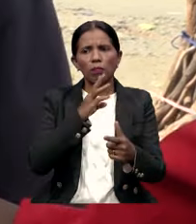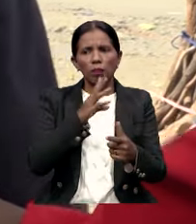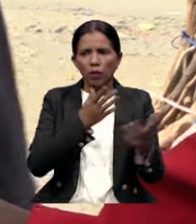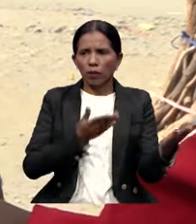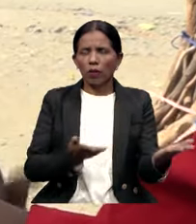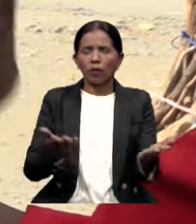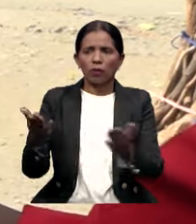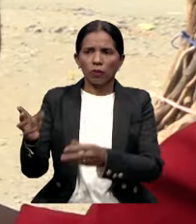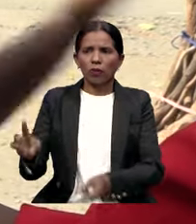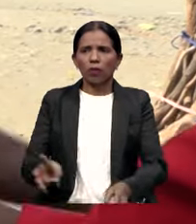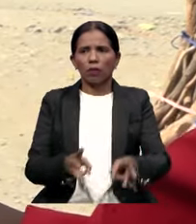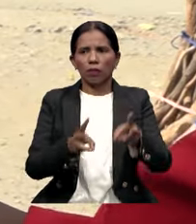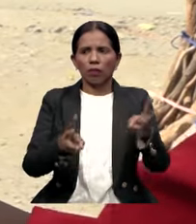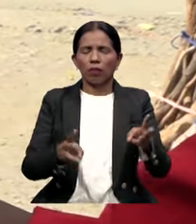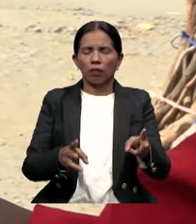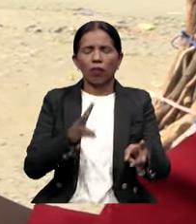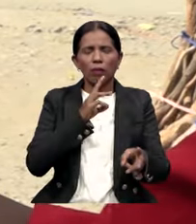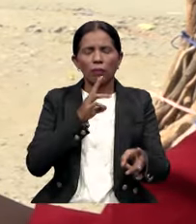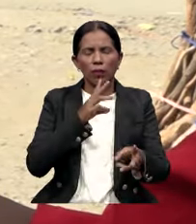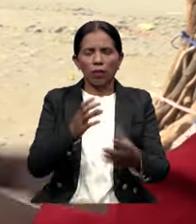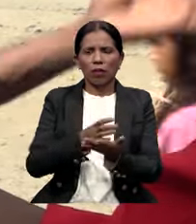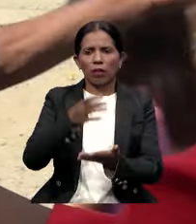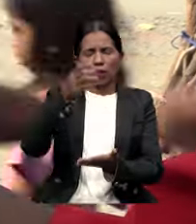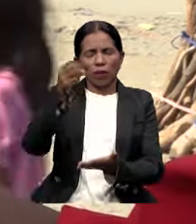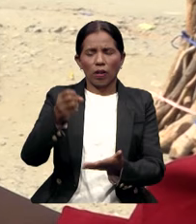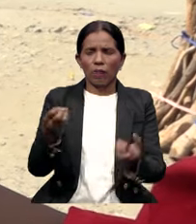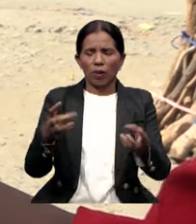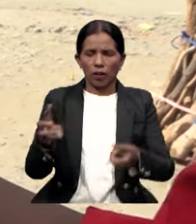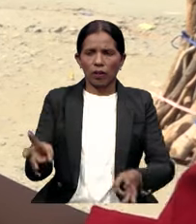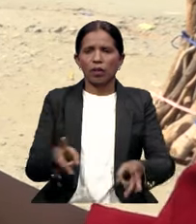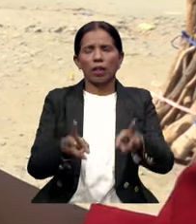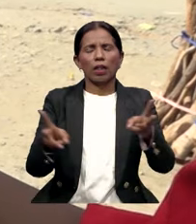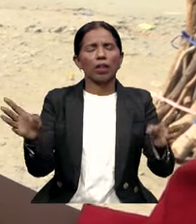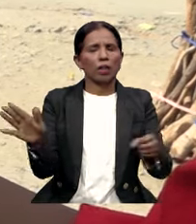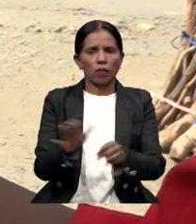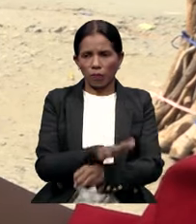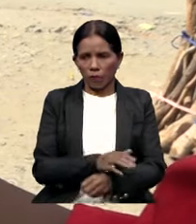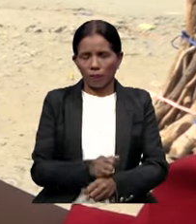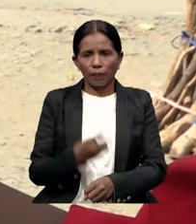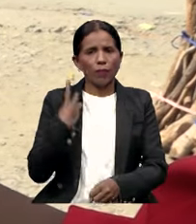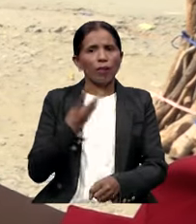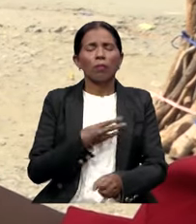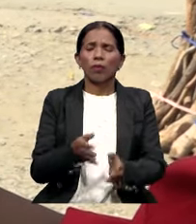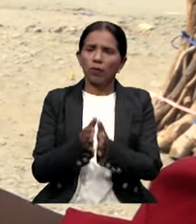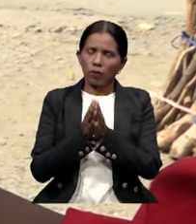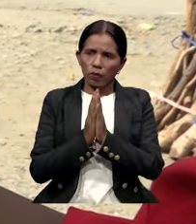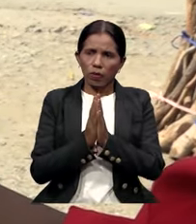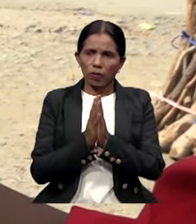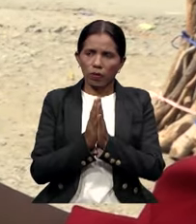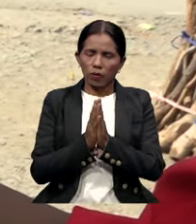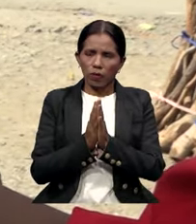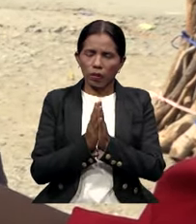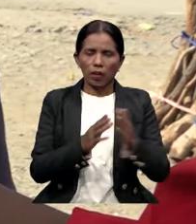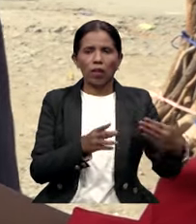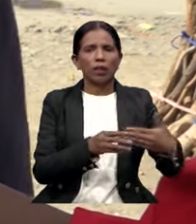tuir istrada aku mamuk plastik ya istrada lar nakon nebe ami husu ba nai ulun